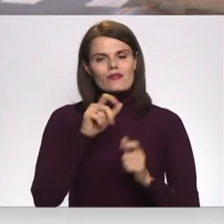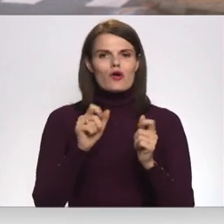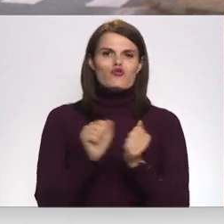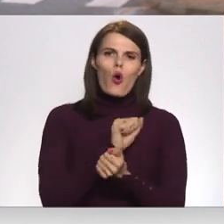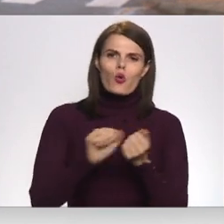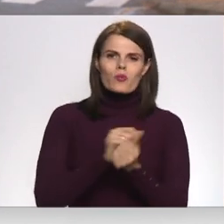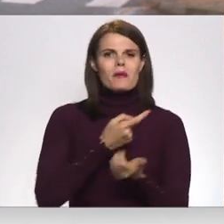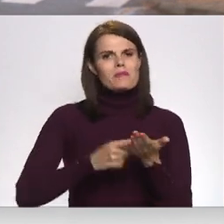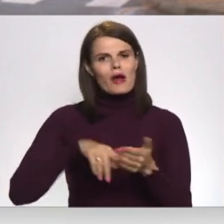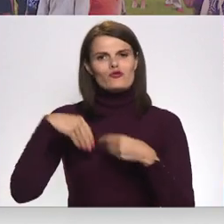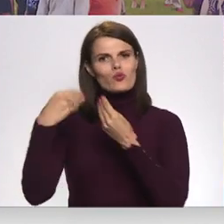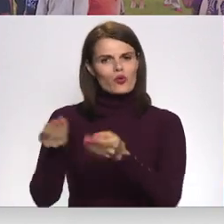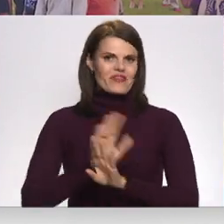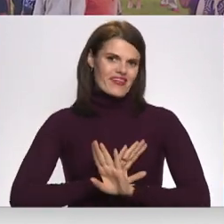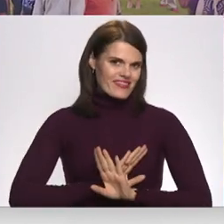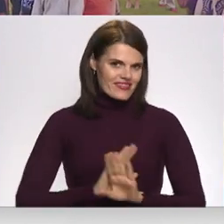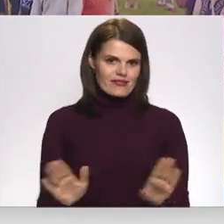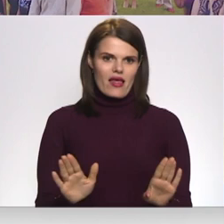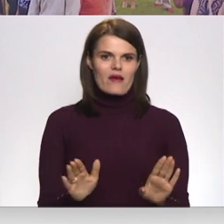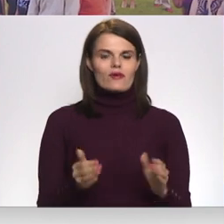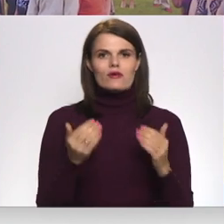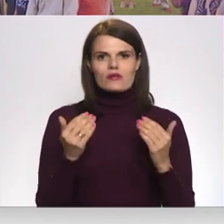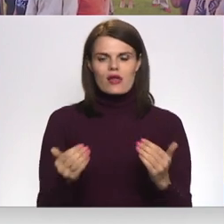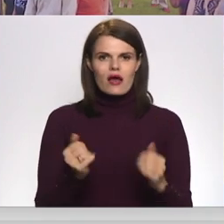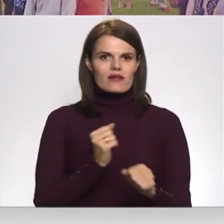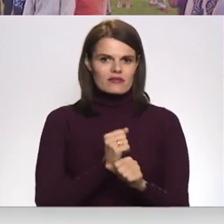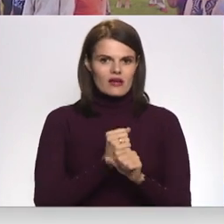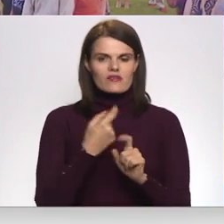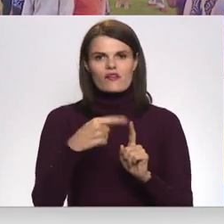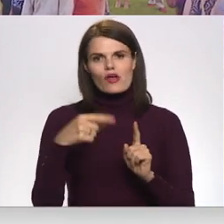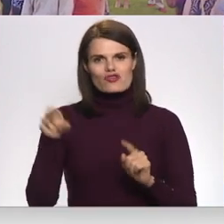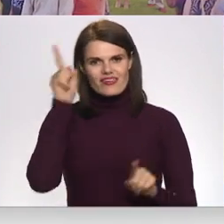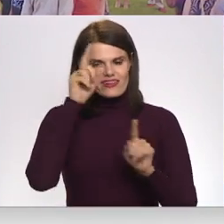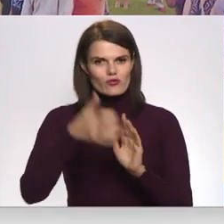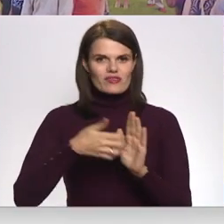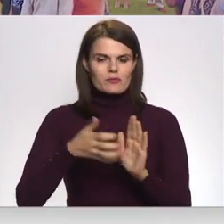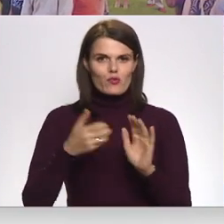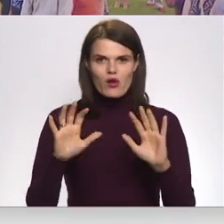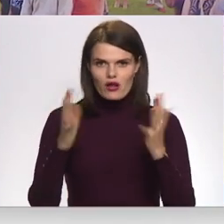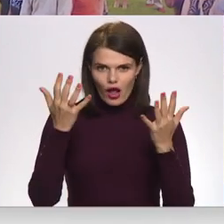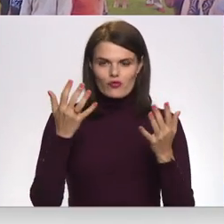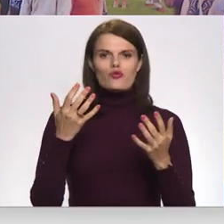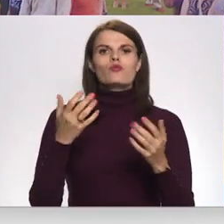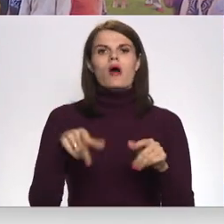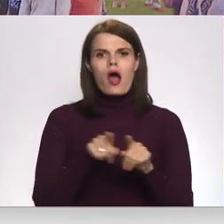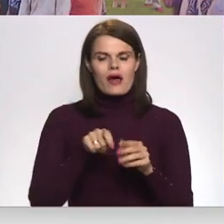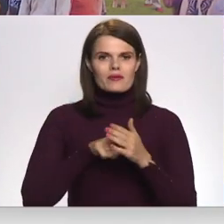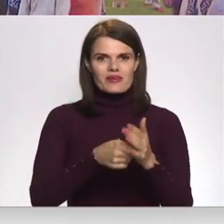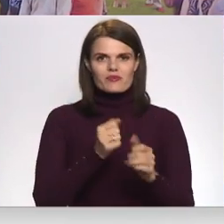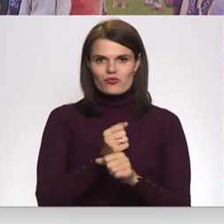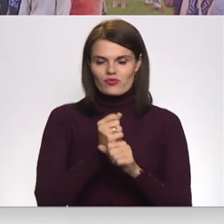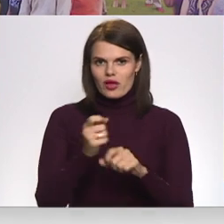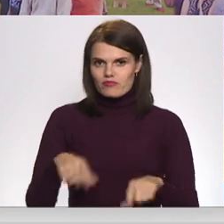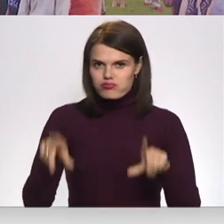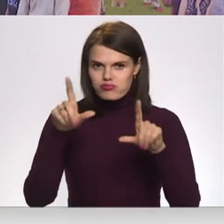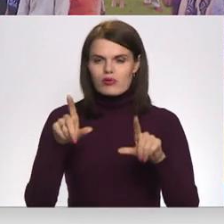nodošana citai personai. Šobrīd mēs strādājam ar vairākiem seksuālās eksploatācijas gadījumiem, un tāpat strauji pieauga arī piespiedu darbs. Un